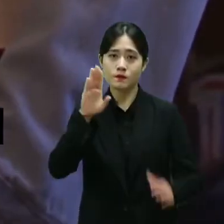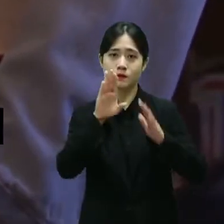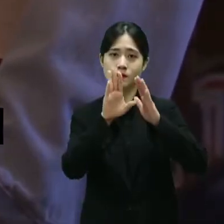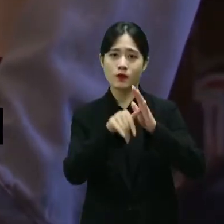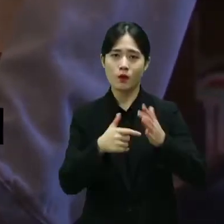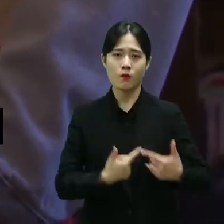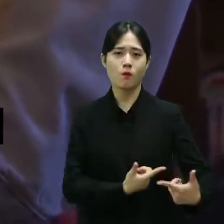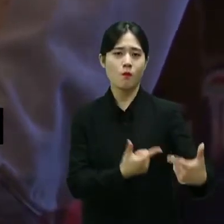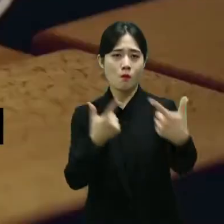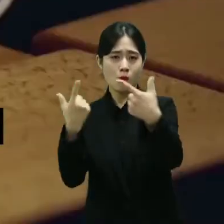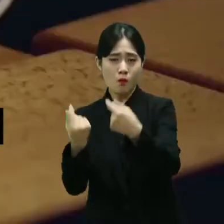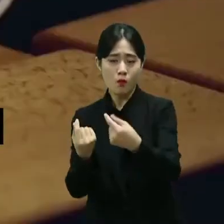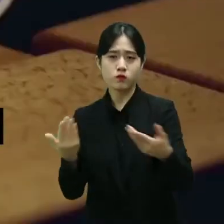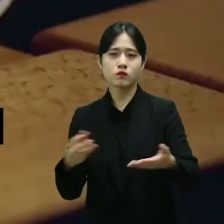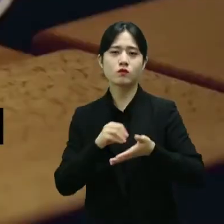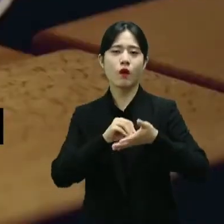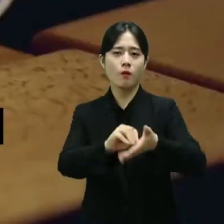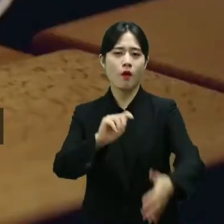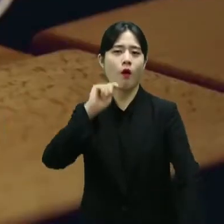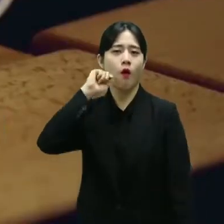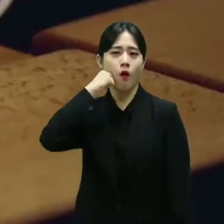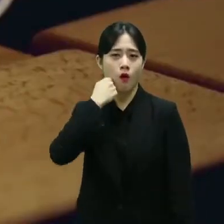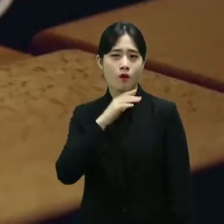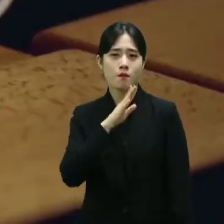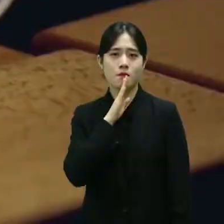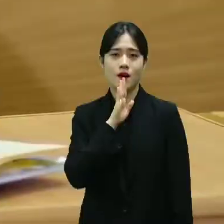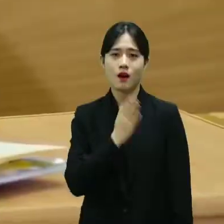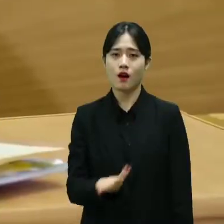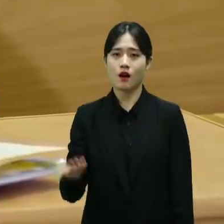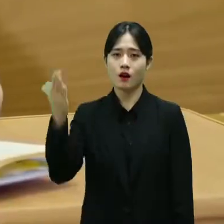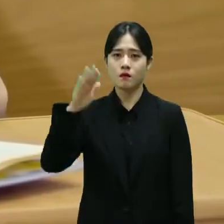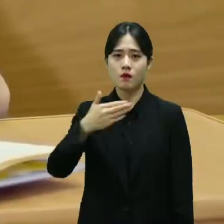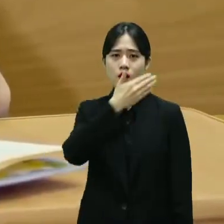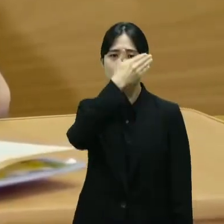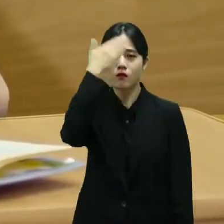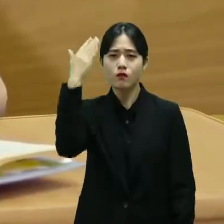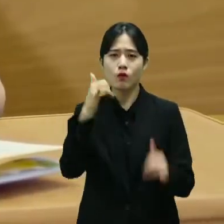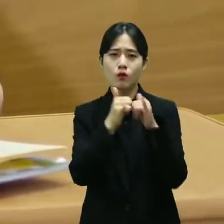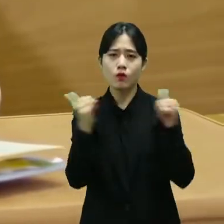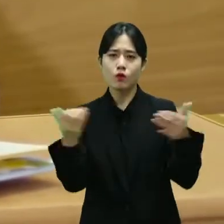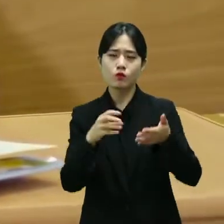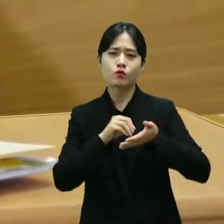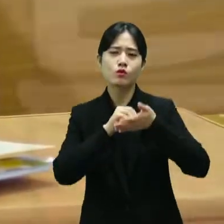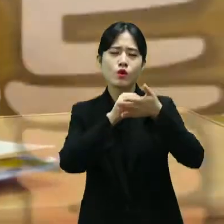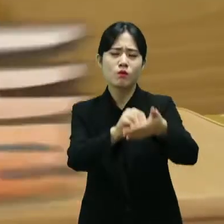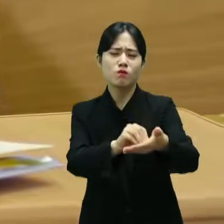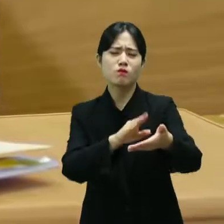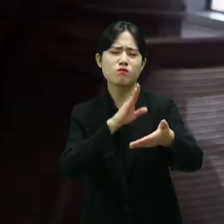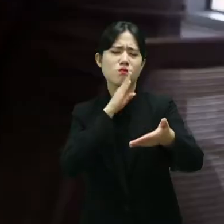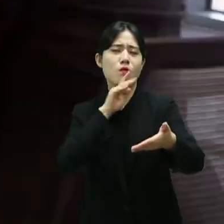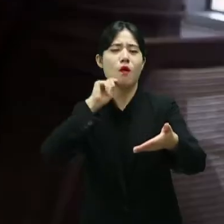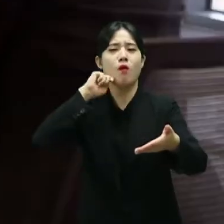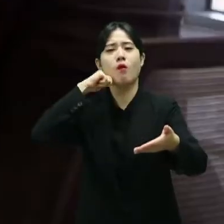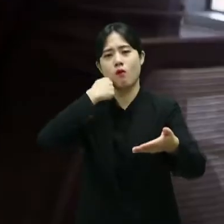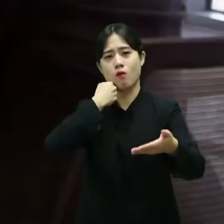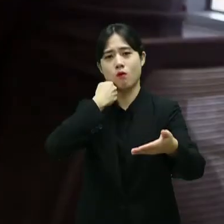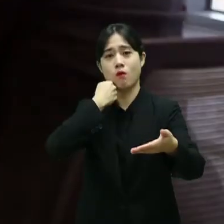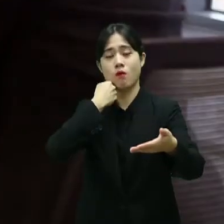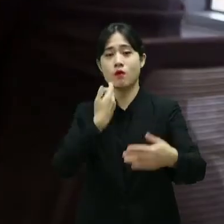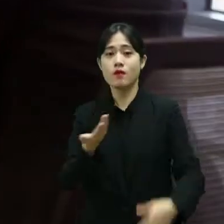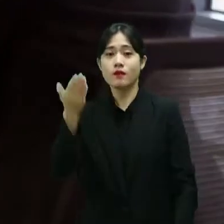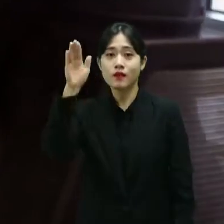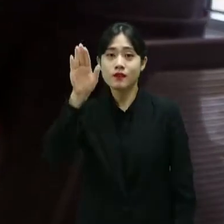요즘 같은 시기 모두에게 취업은 힘들지만 특히 우리 청년들은 높은 취업의 문턱을 넘기가 정말